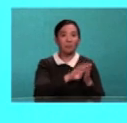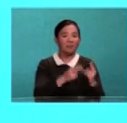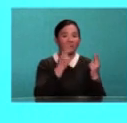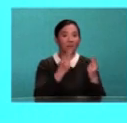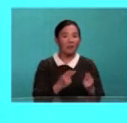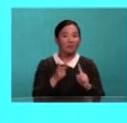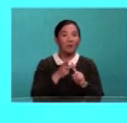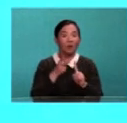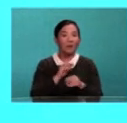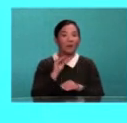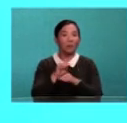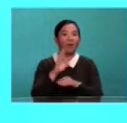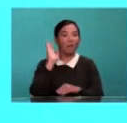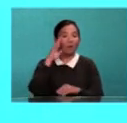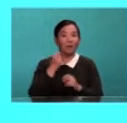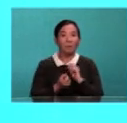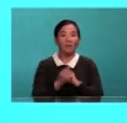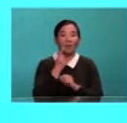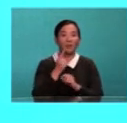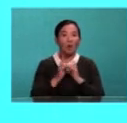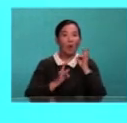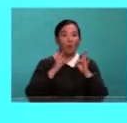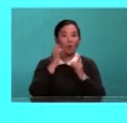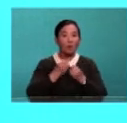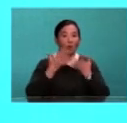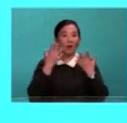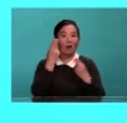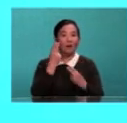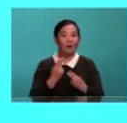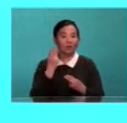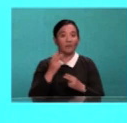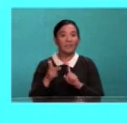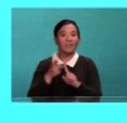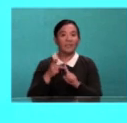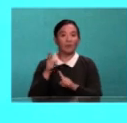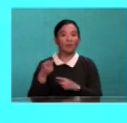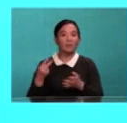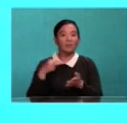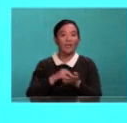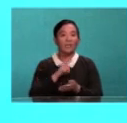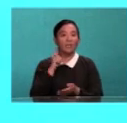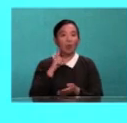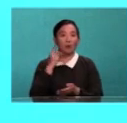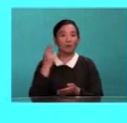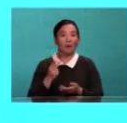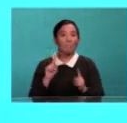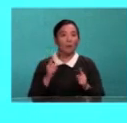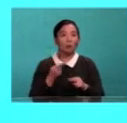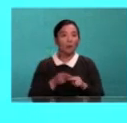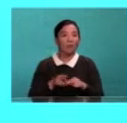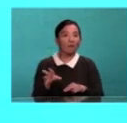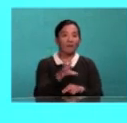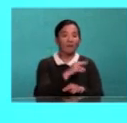Второй раствор, куда мы добавили воду, появился бурое окрашивание. В третий раствор он стал зеленым. Почему же это